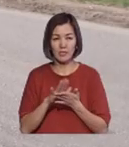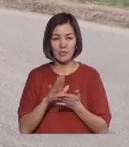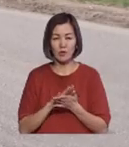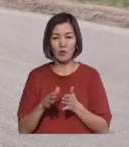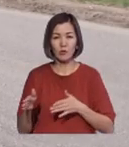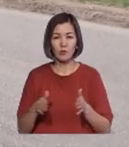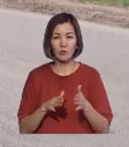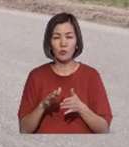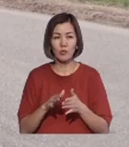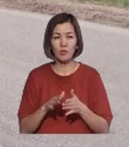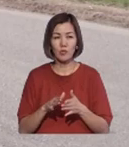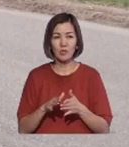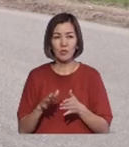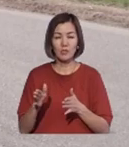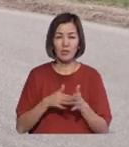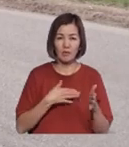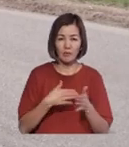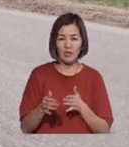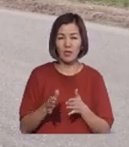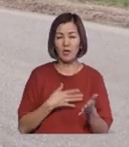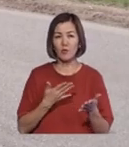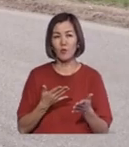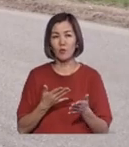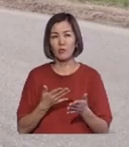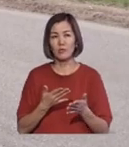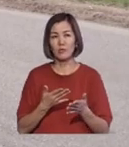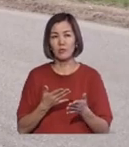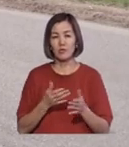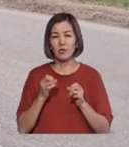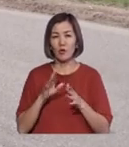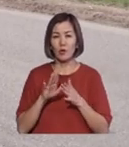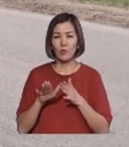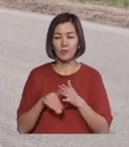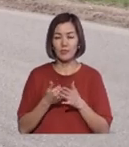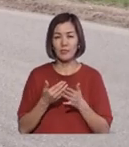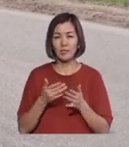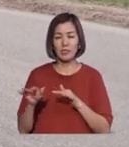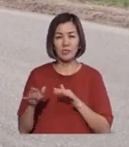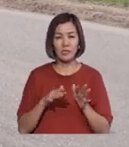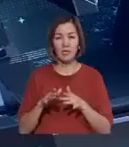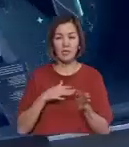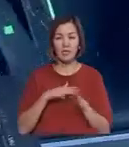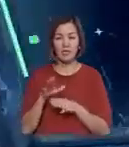жолдарды таңбалау және мына жол бойындағы қауіпсіздікке бағытталған іс-шаралар